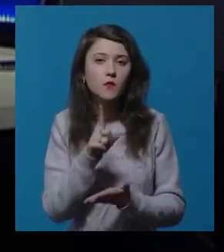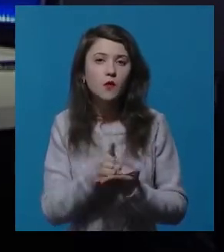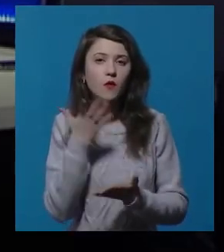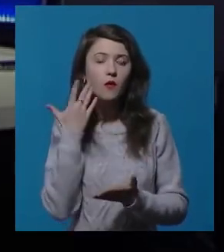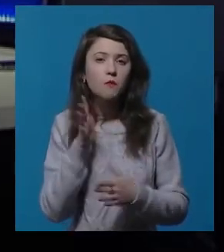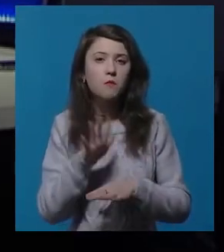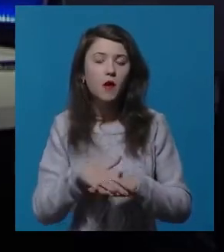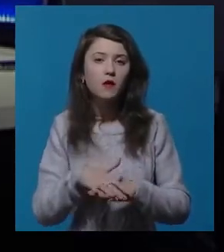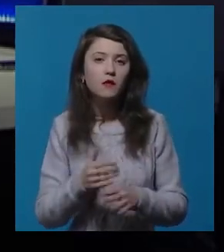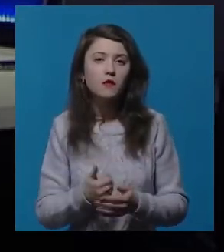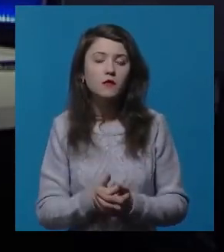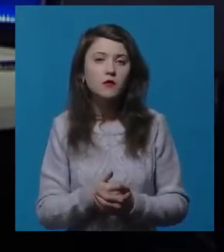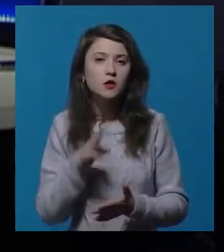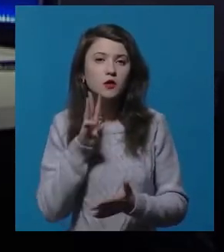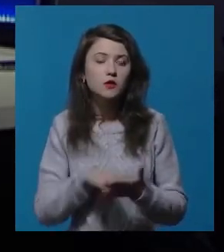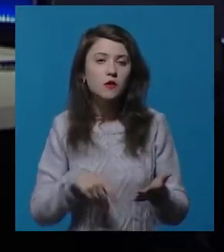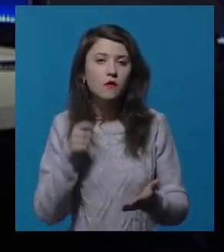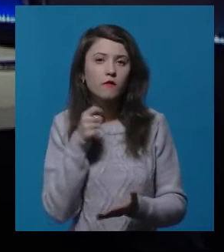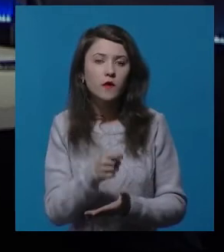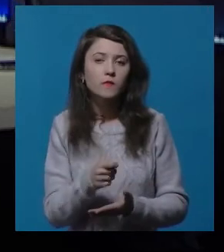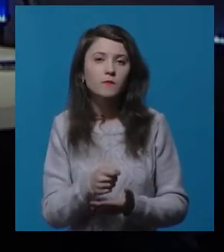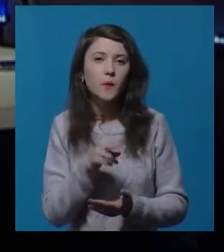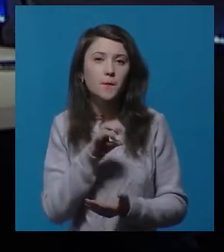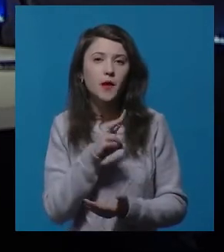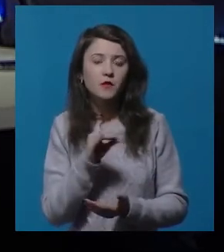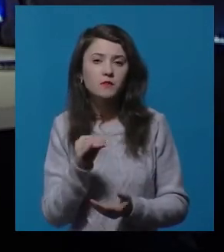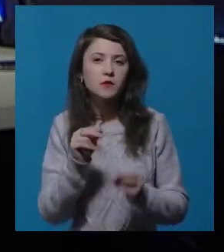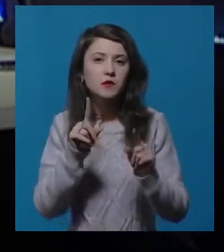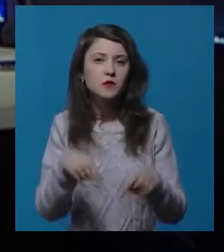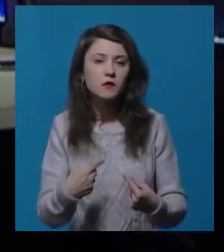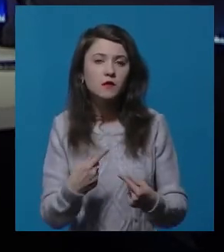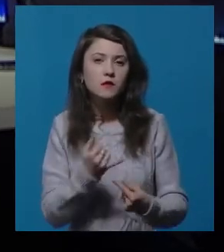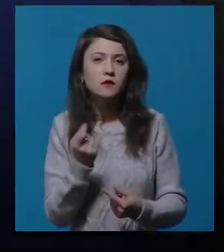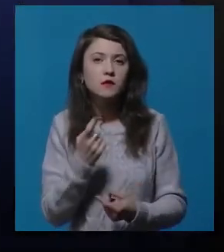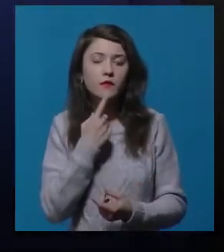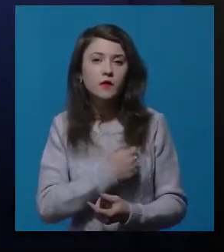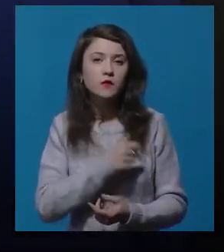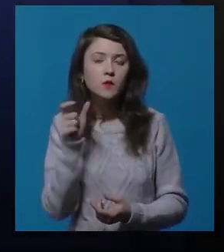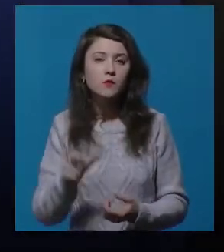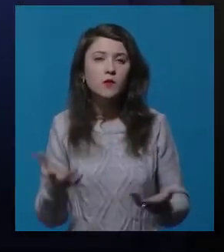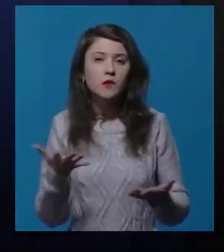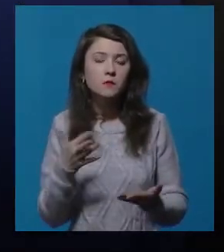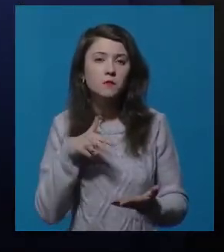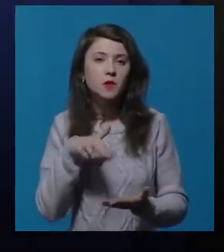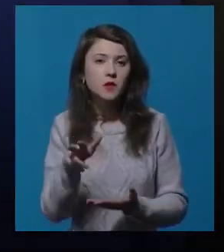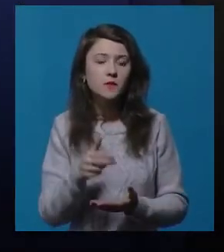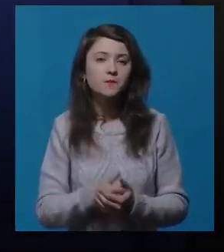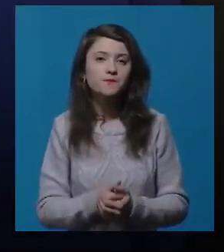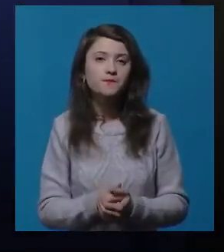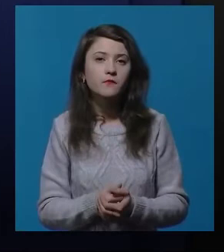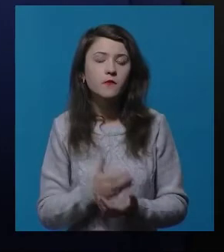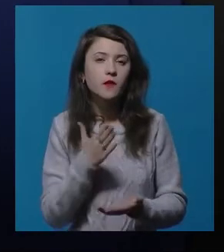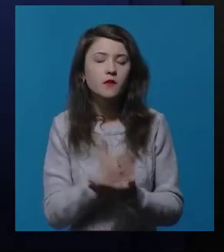установи штрафні пеню стягують із військовослужбовців, які пішли мобілізовані були. Є